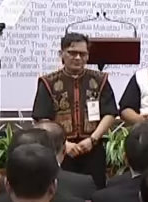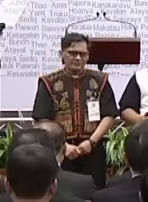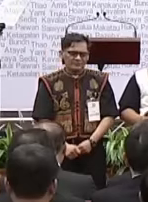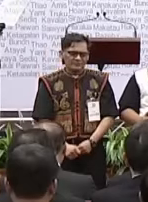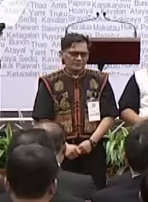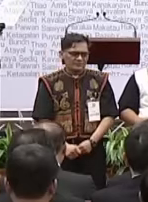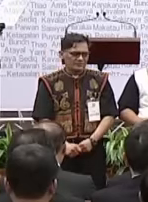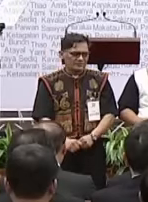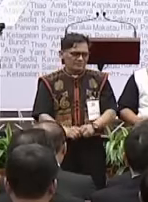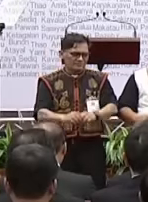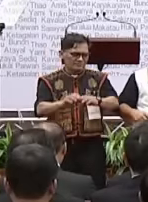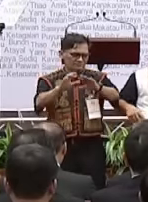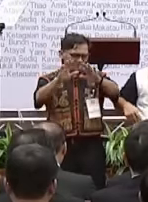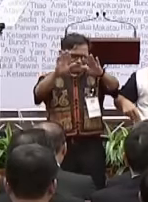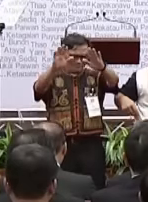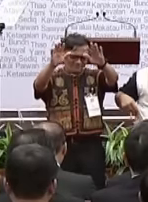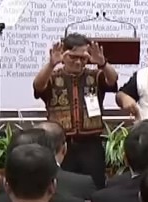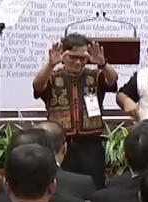亲爱的天父，